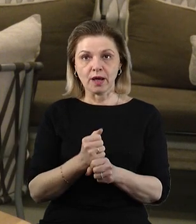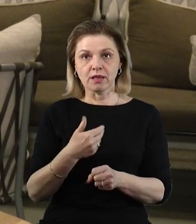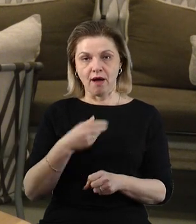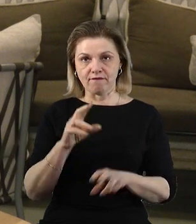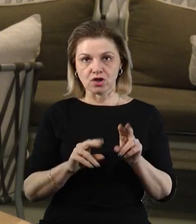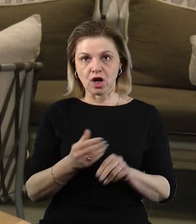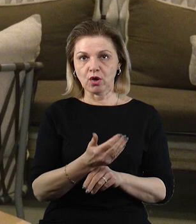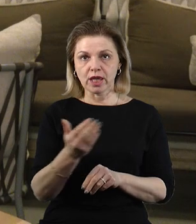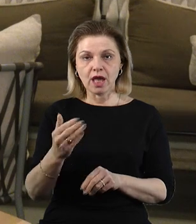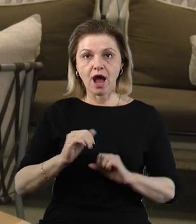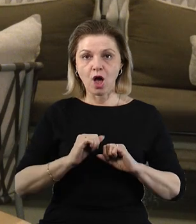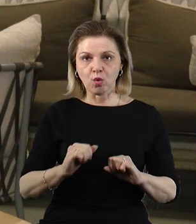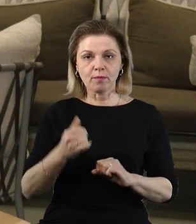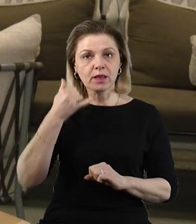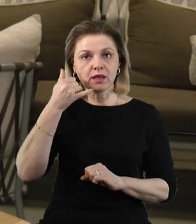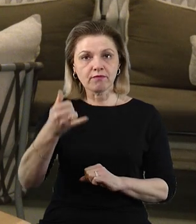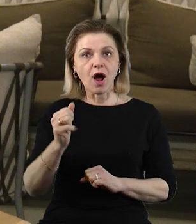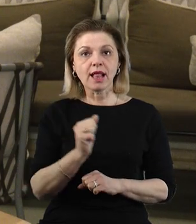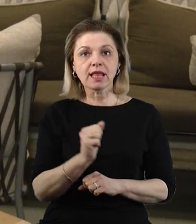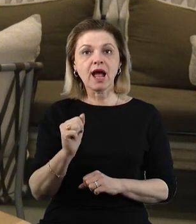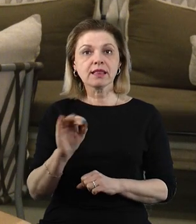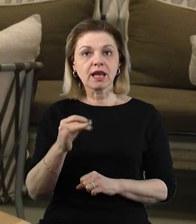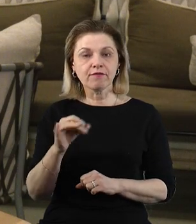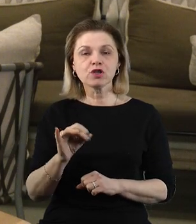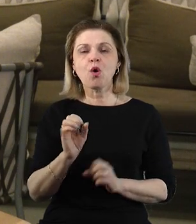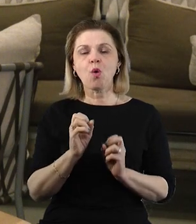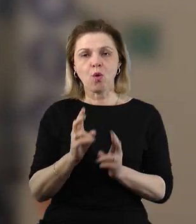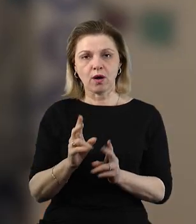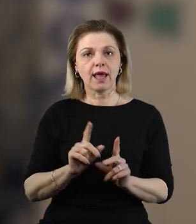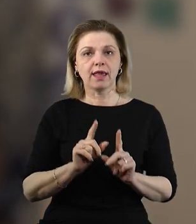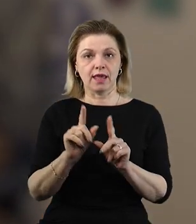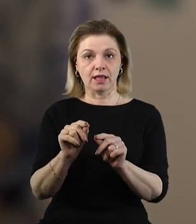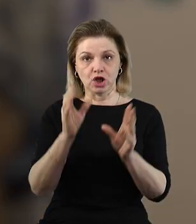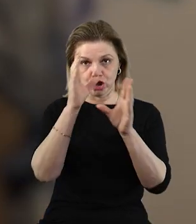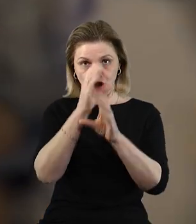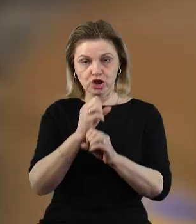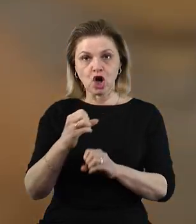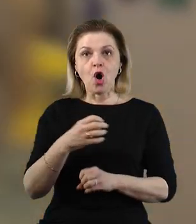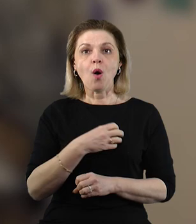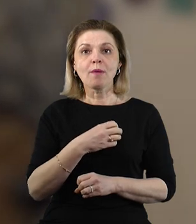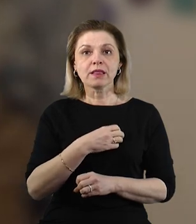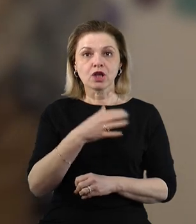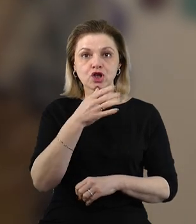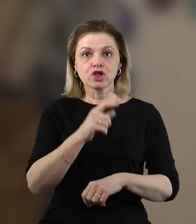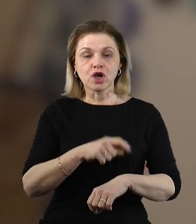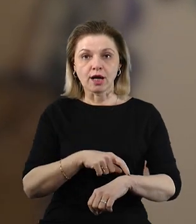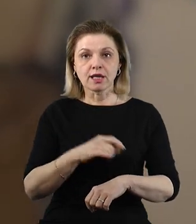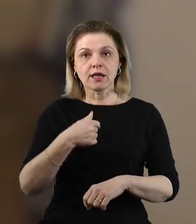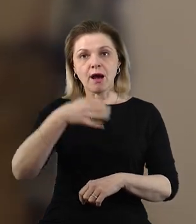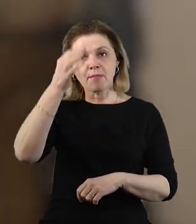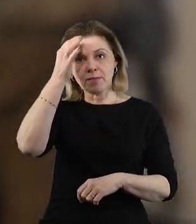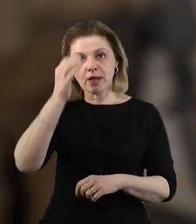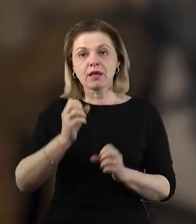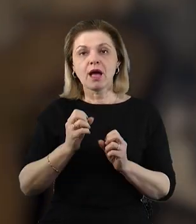вважаю героями зателефонував сказав Андрій Андрійович все окей їдемо ніч комендантський час і я пам'ятаю як